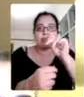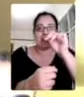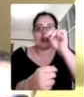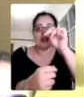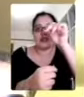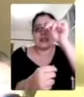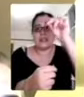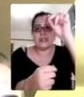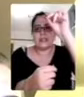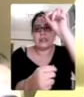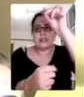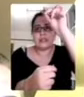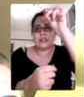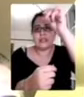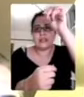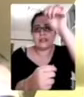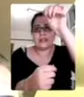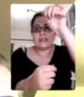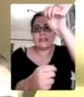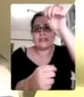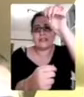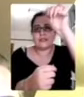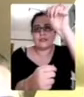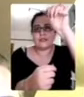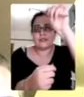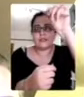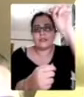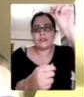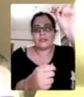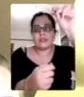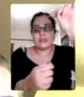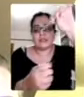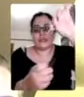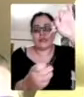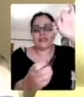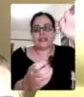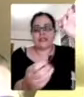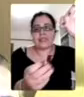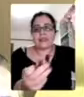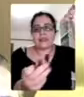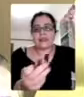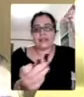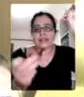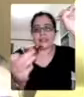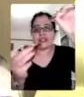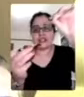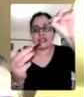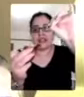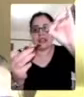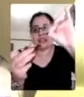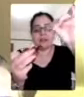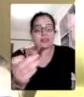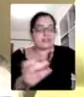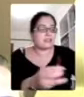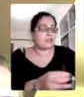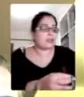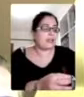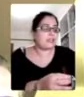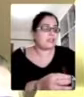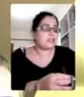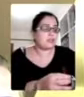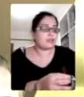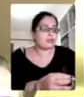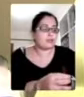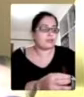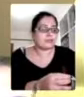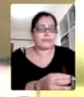şey daha. Diyelim ki böyle temperın var, düz. Kullanırken duvara yaklaştır, eğik bastır. O da